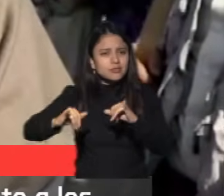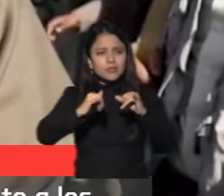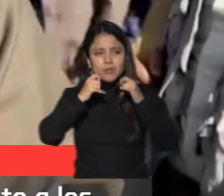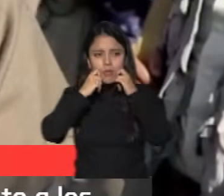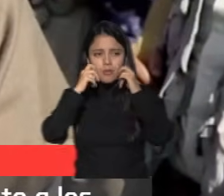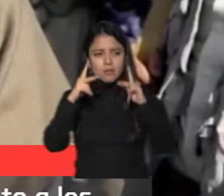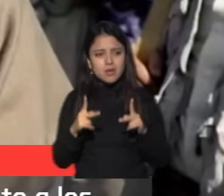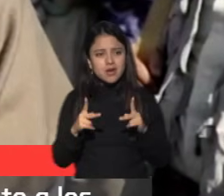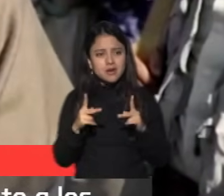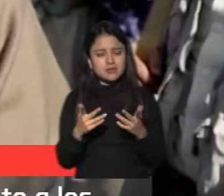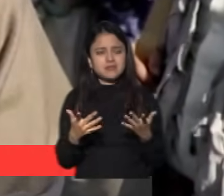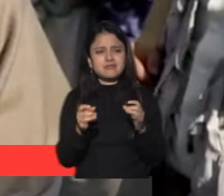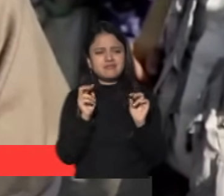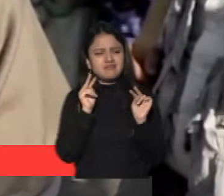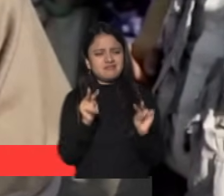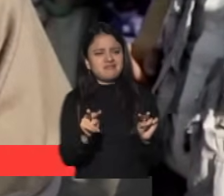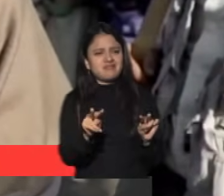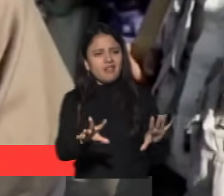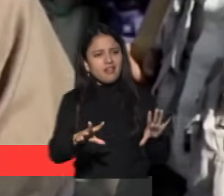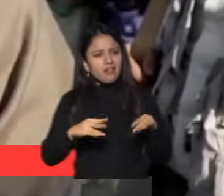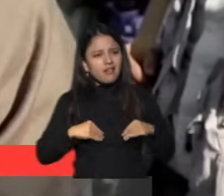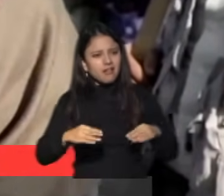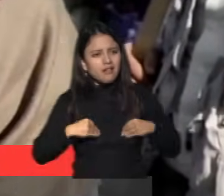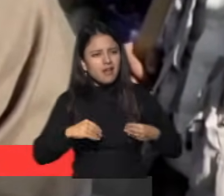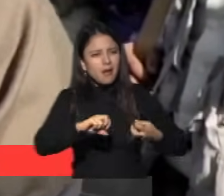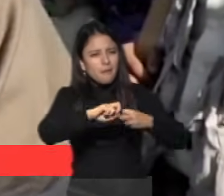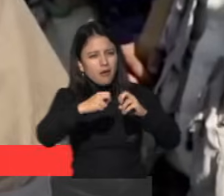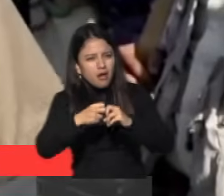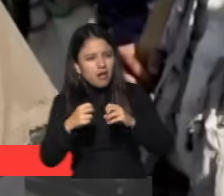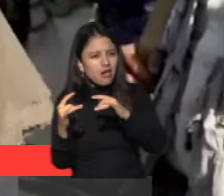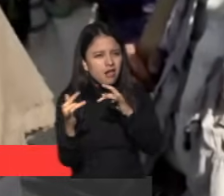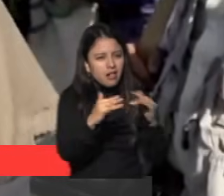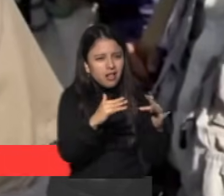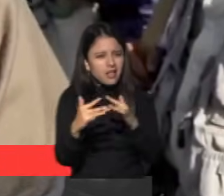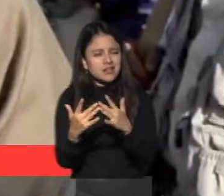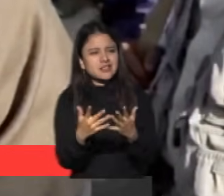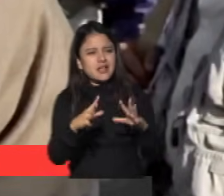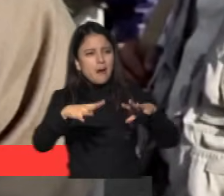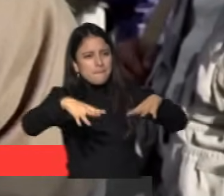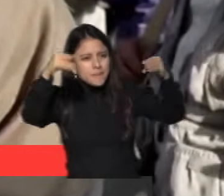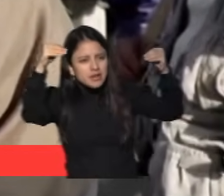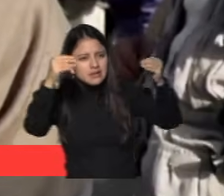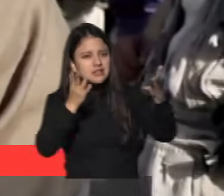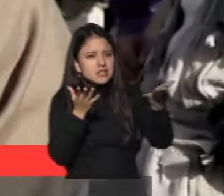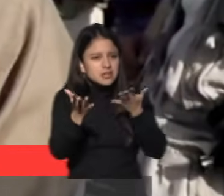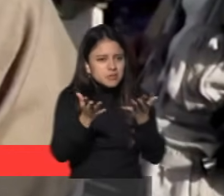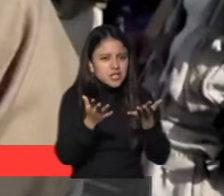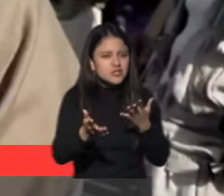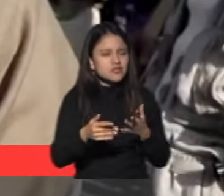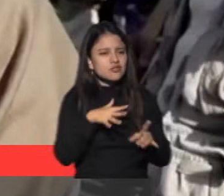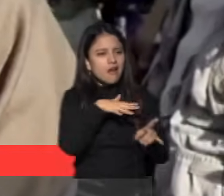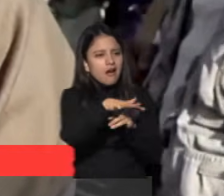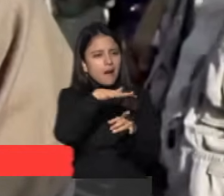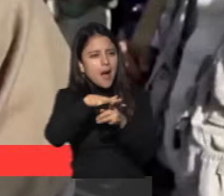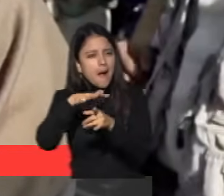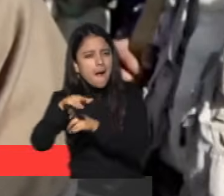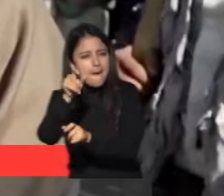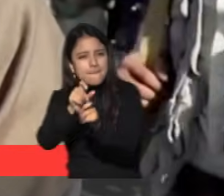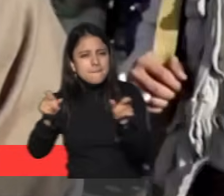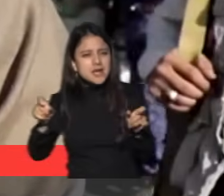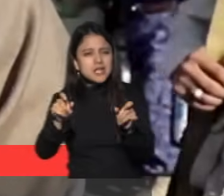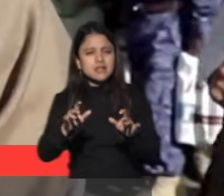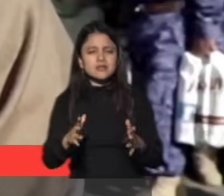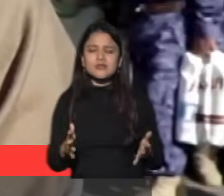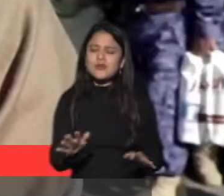من اهوال وفظاعات وحرب اباده وحصار ومنع الكهرباء والمياه هي اباده وحشيه ترتكب على